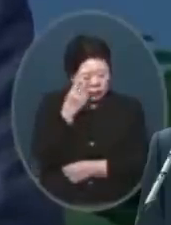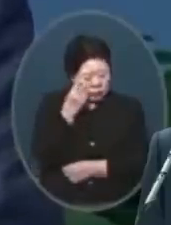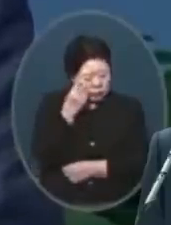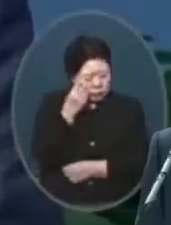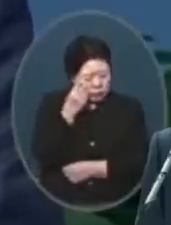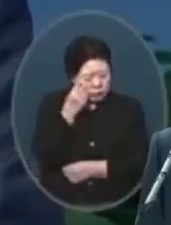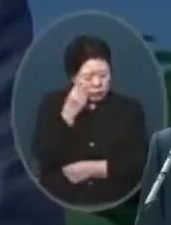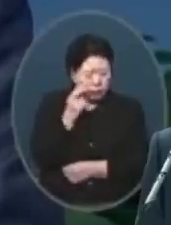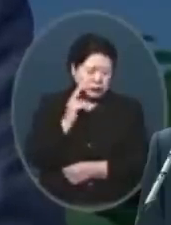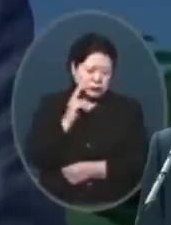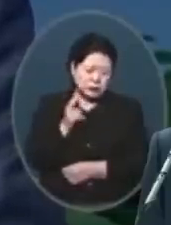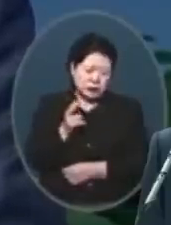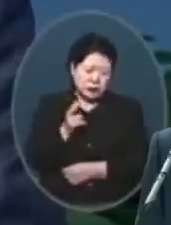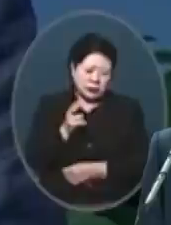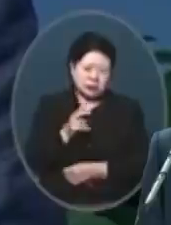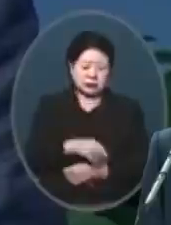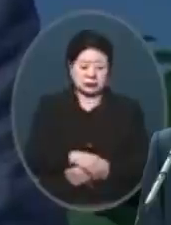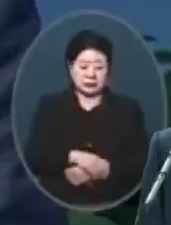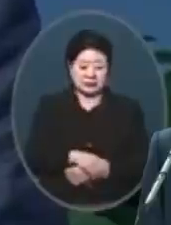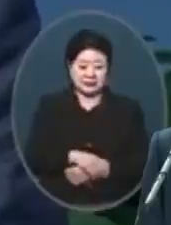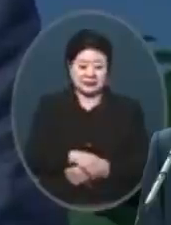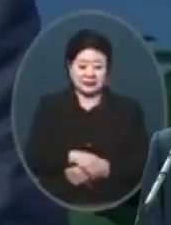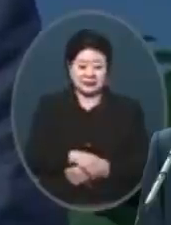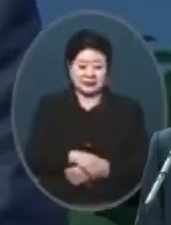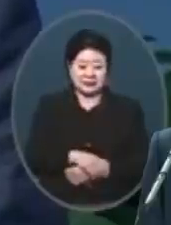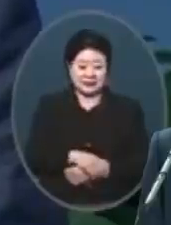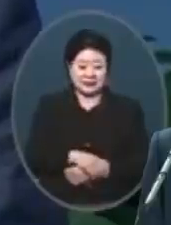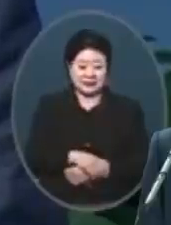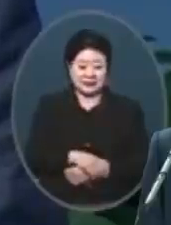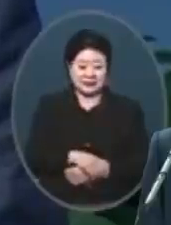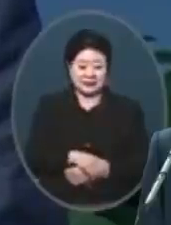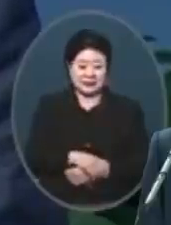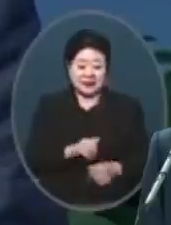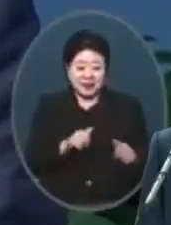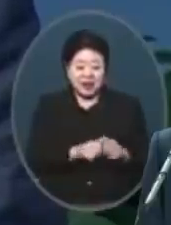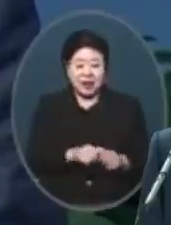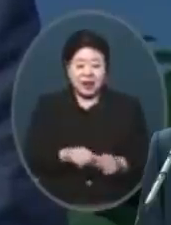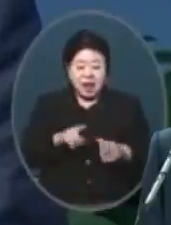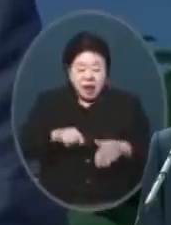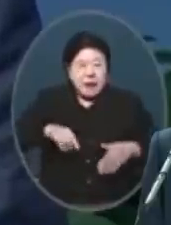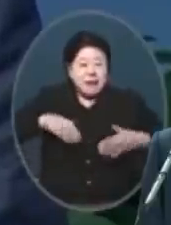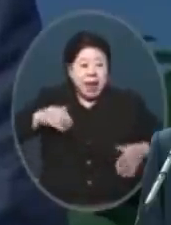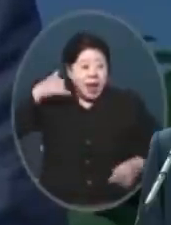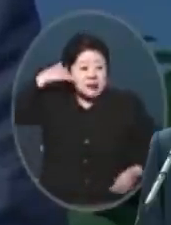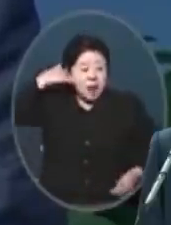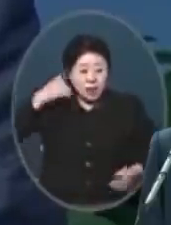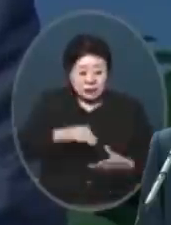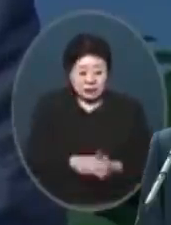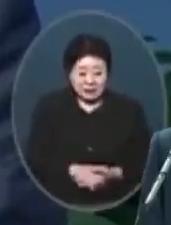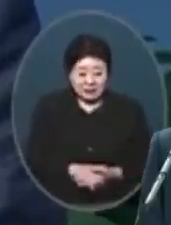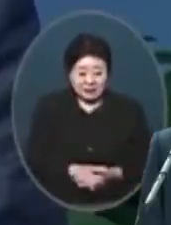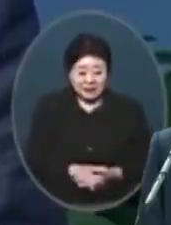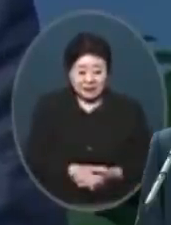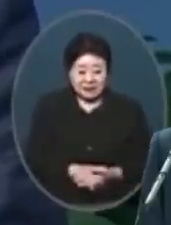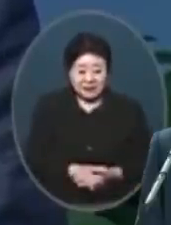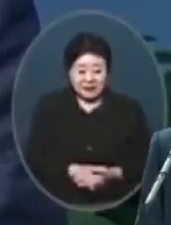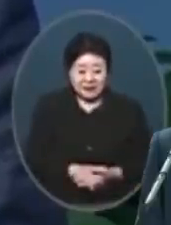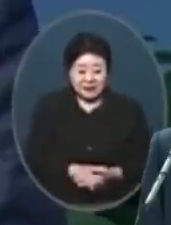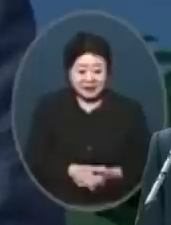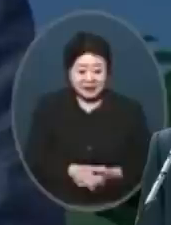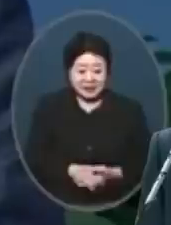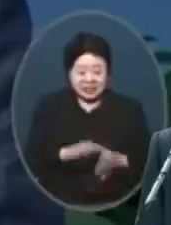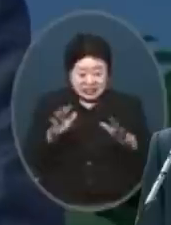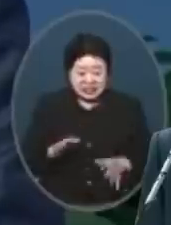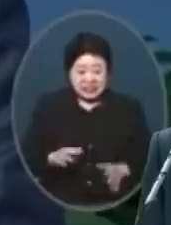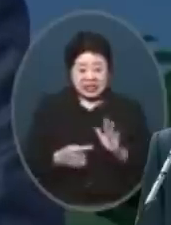해도 너무 심하다. 그러니까 긴급해요 하고 전화해서 소리가 나면서